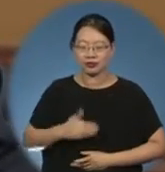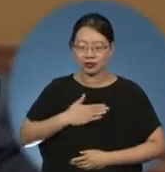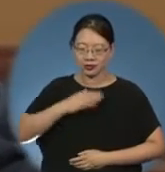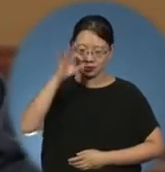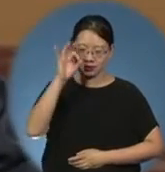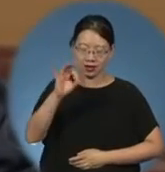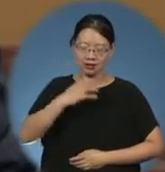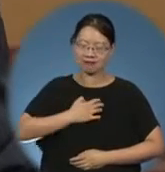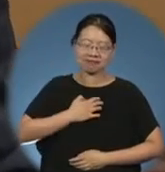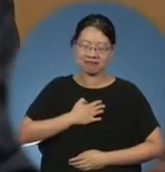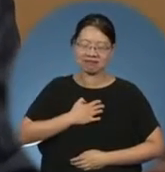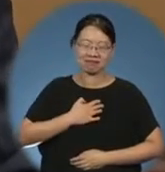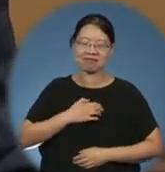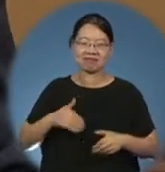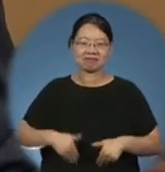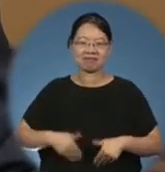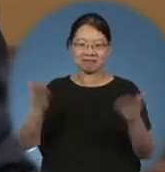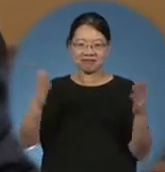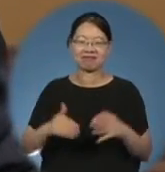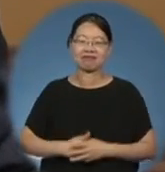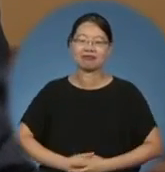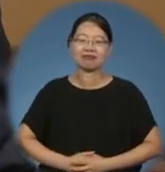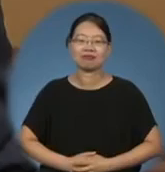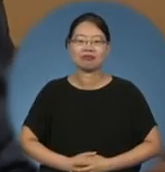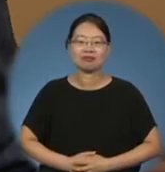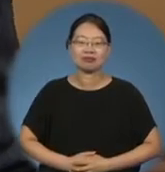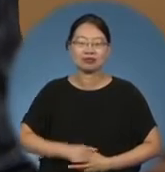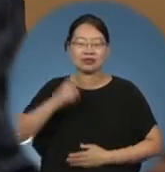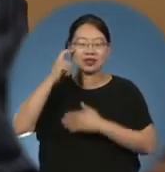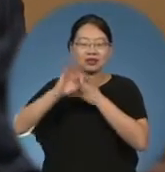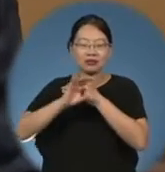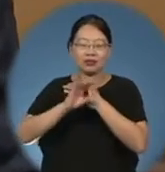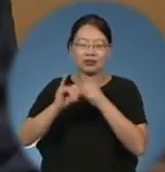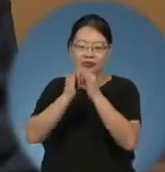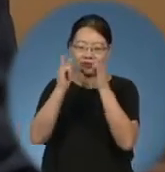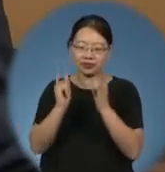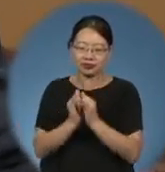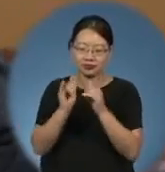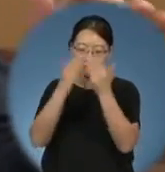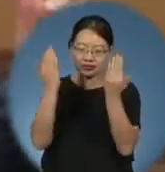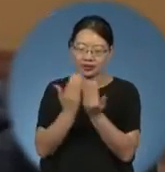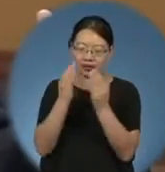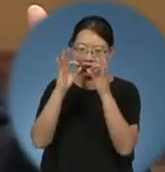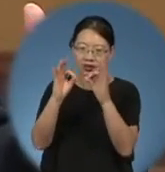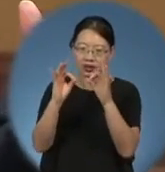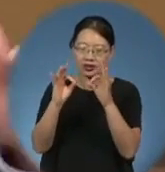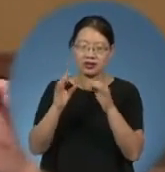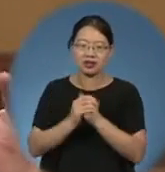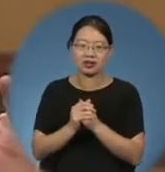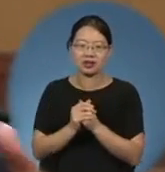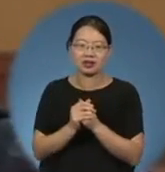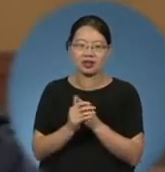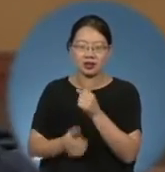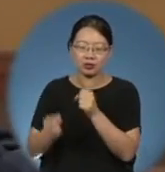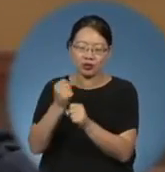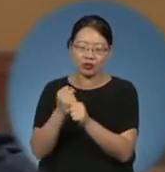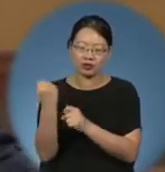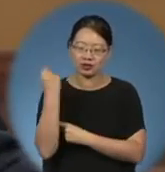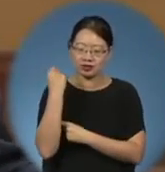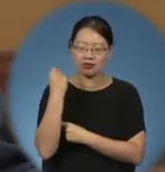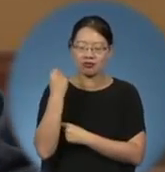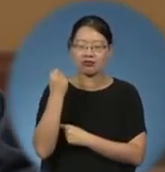볼때는 그건 걱정을 안하셔도 공항이 거 아닌가 내 남이 사회 전체가 사회 전체가 이 복원력이 있고